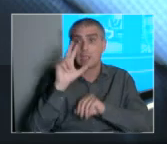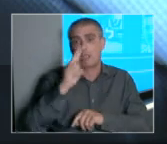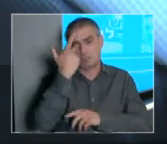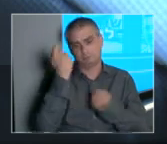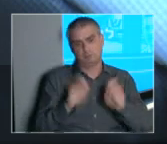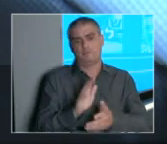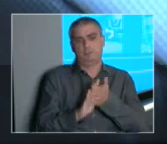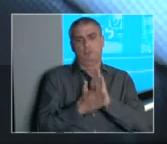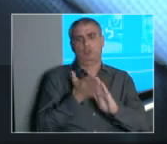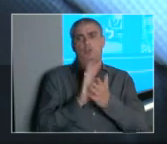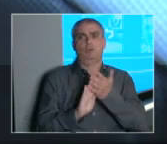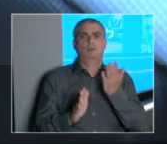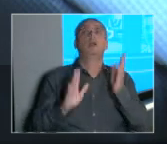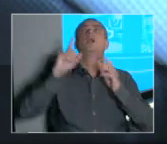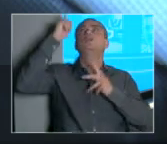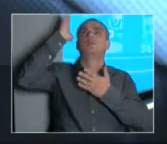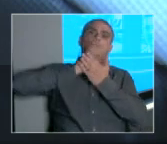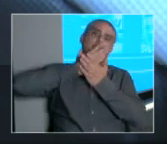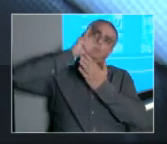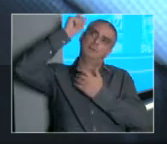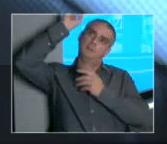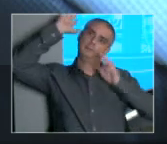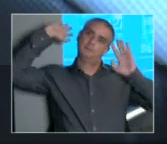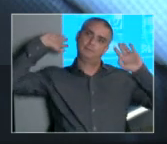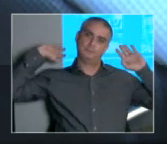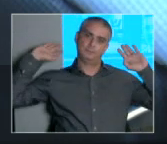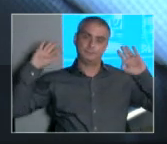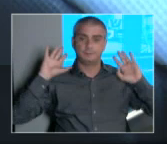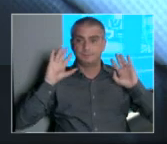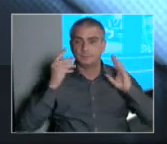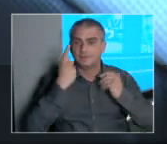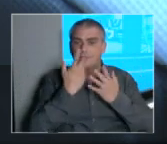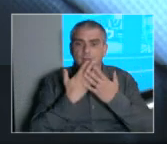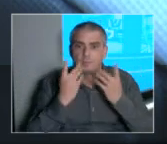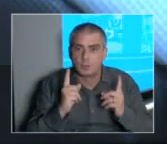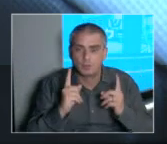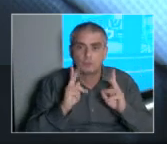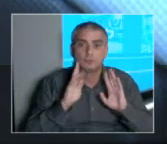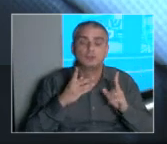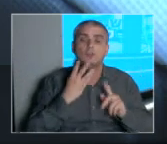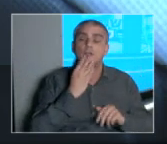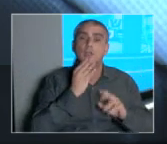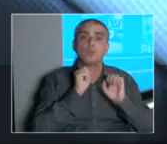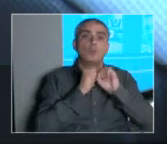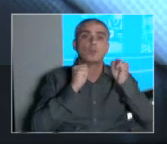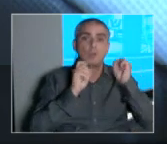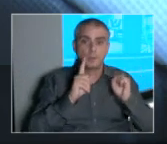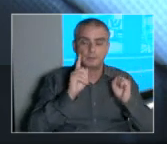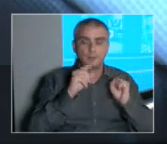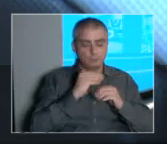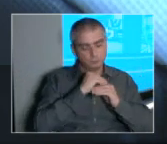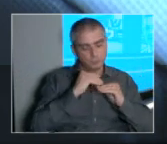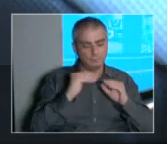ולסגור עניין? הכל בידי שמיים. אבל דבר אחד ברור. יש ליהדות התורה